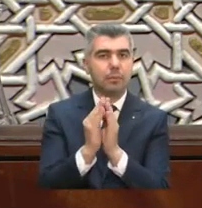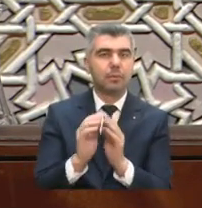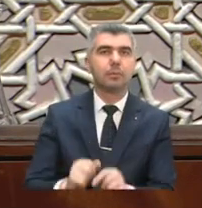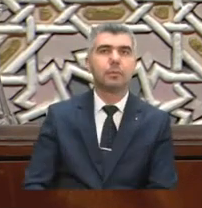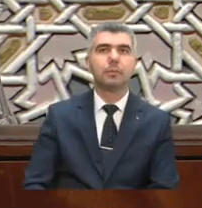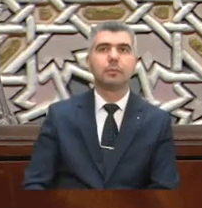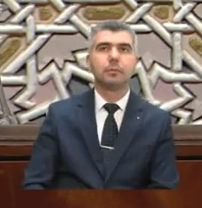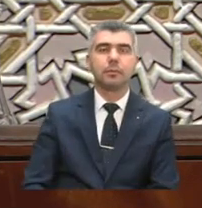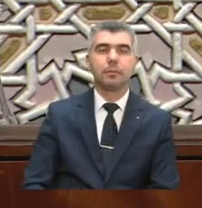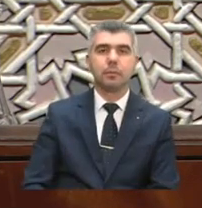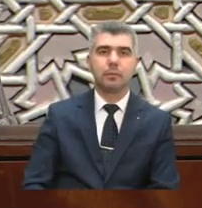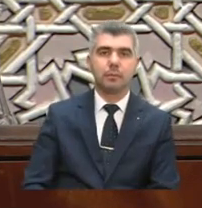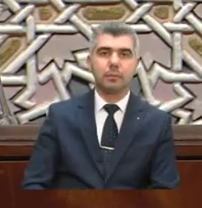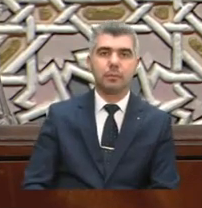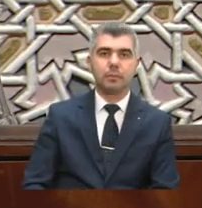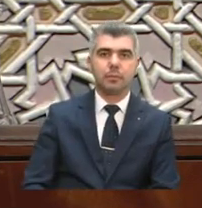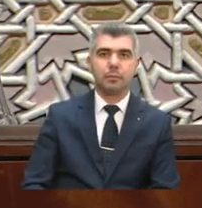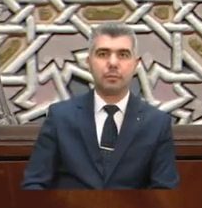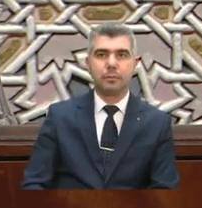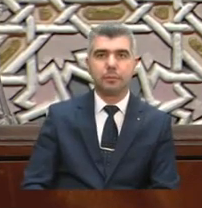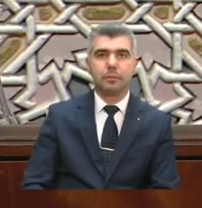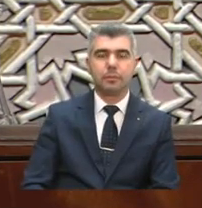تفضلي السيدة النائبة المحترمة.